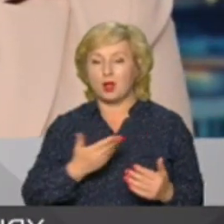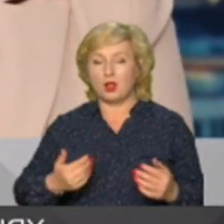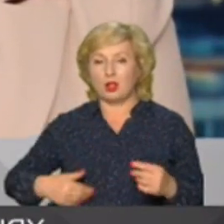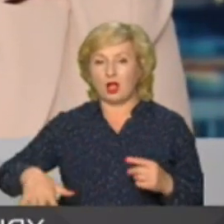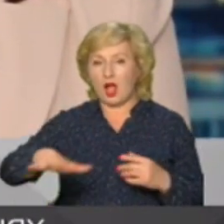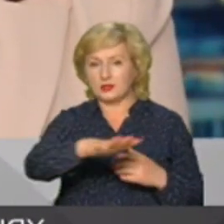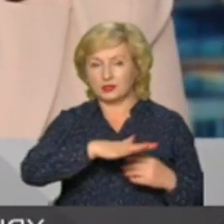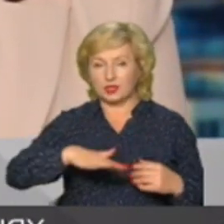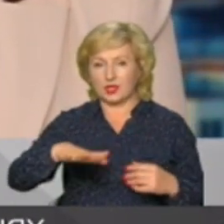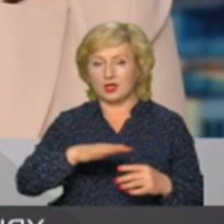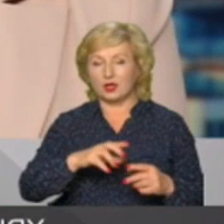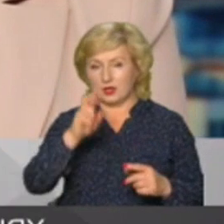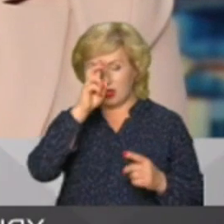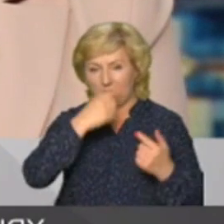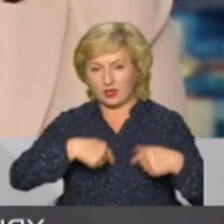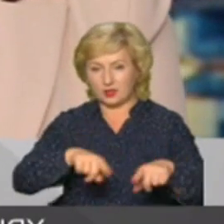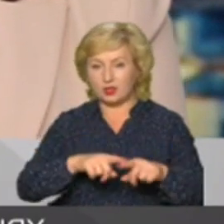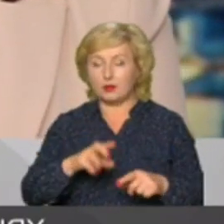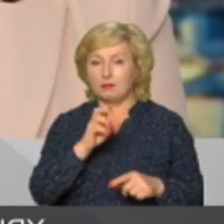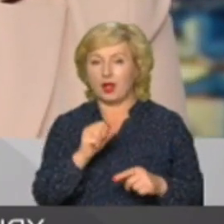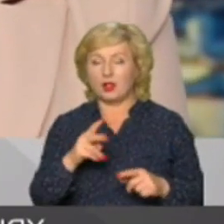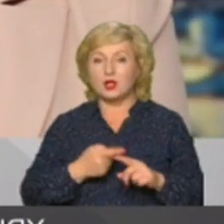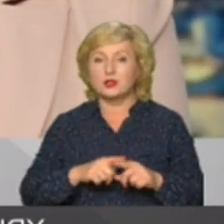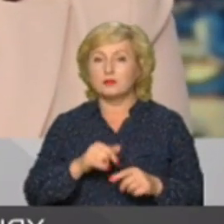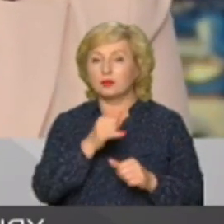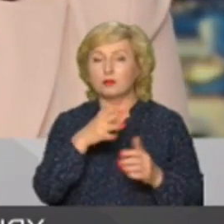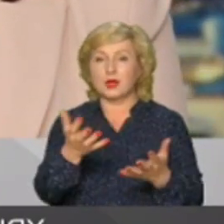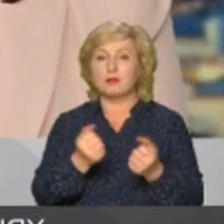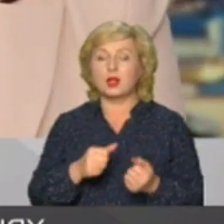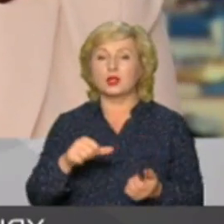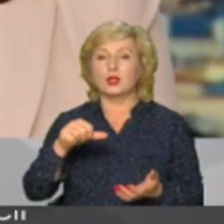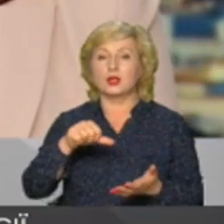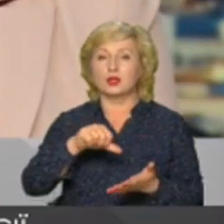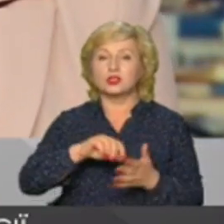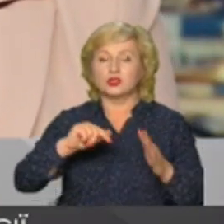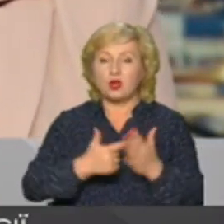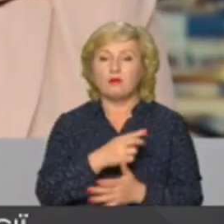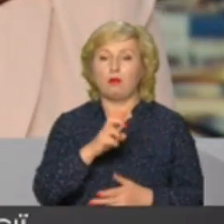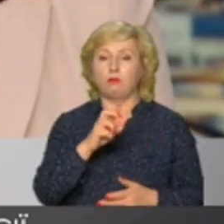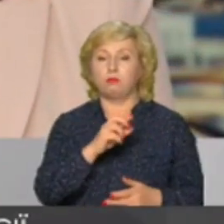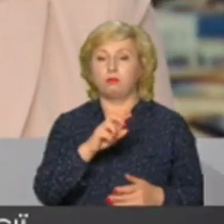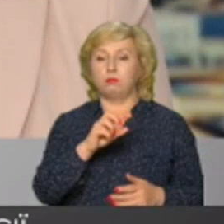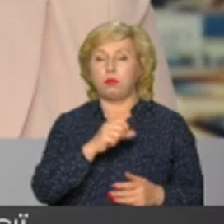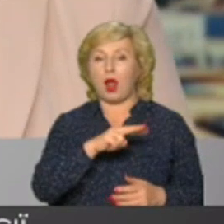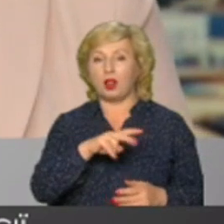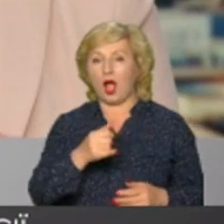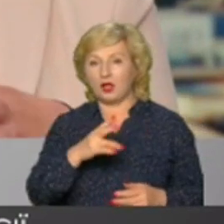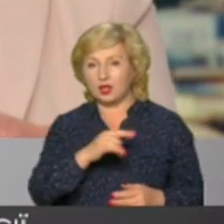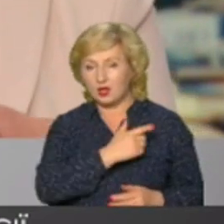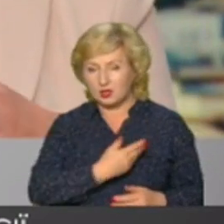не можна було, коли їх приймали в НАТО, там не можна було виключити того, що знову на Балканах розгориться конфлікт. І там, по суті,